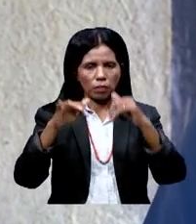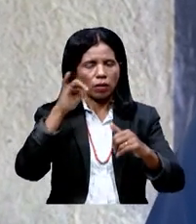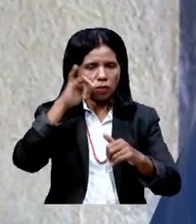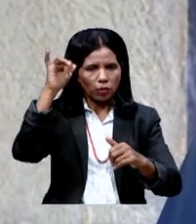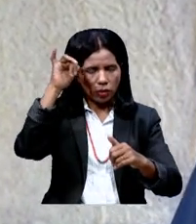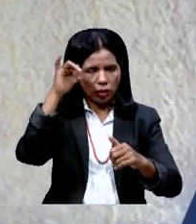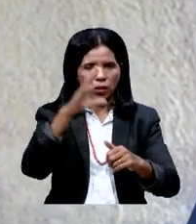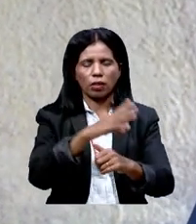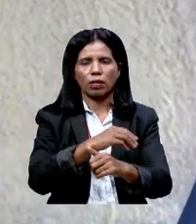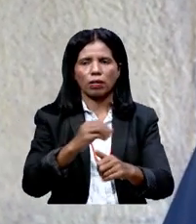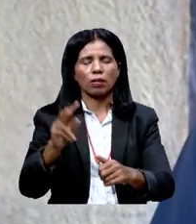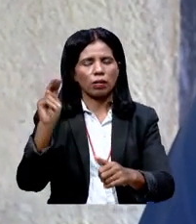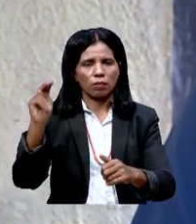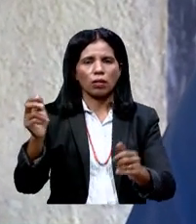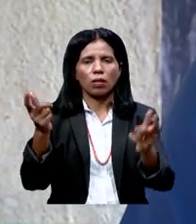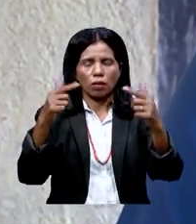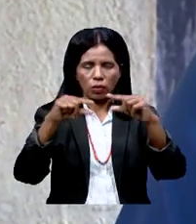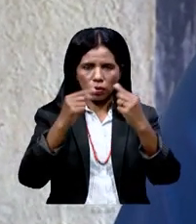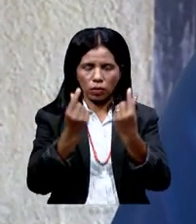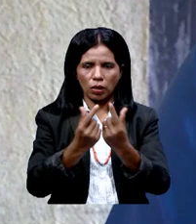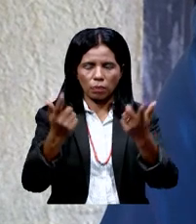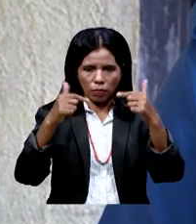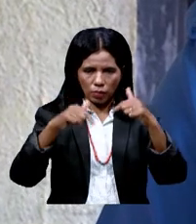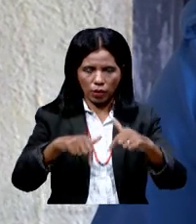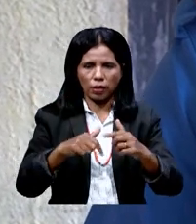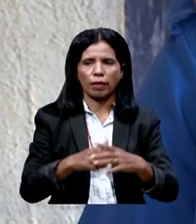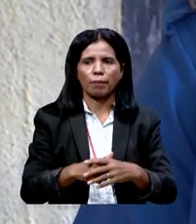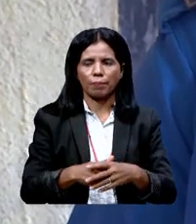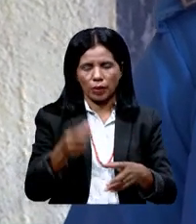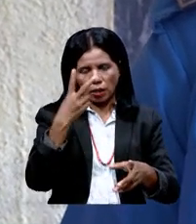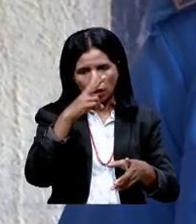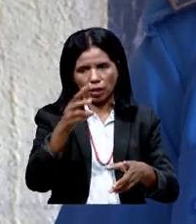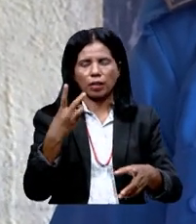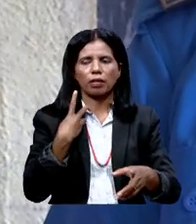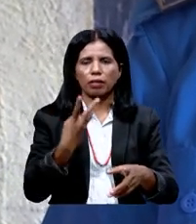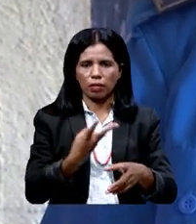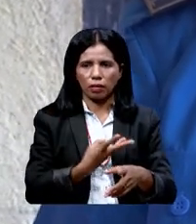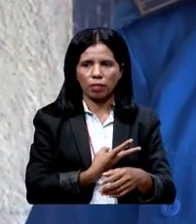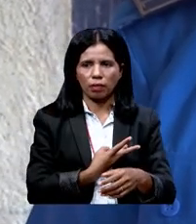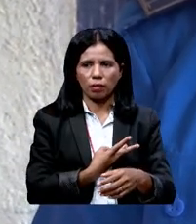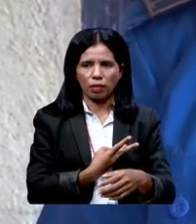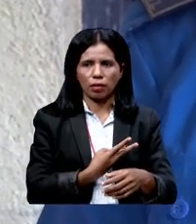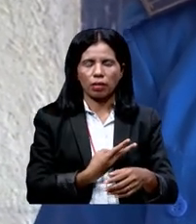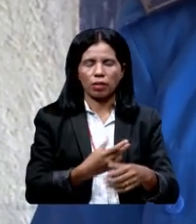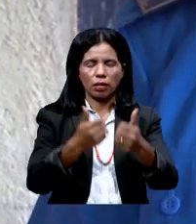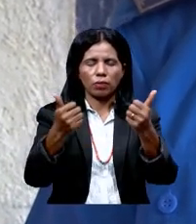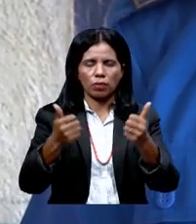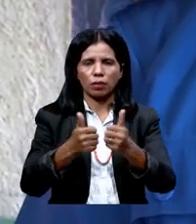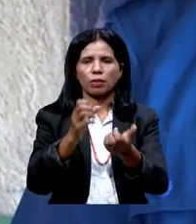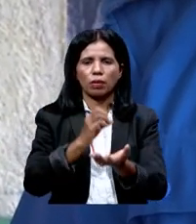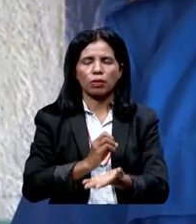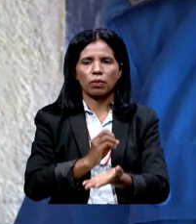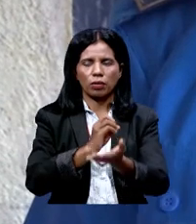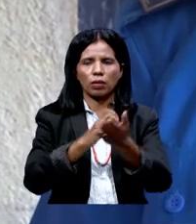e niarasi fa ekipa tu direito se mai ne iha re ita ita iha tu vedari raewa